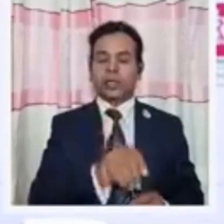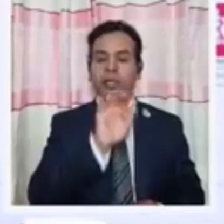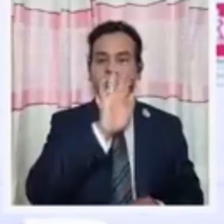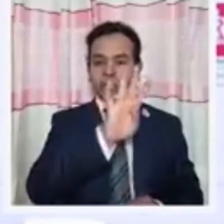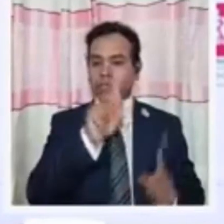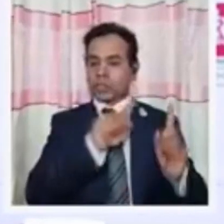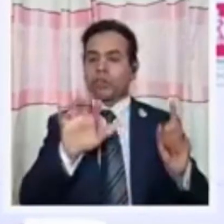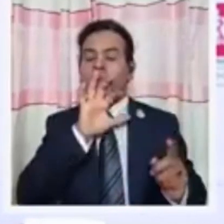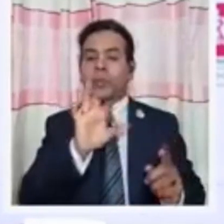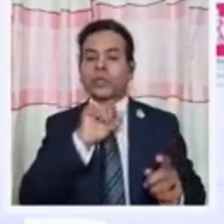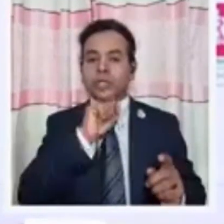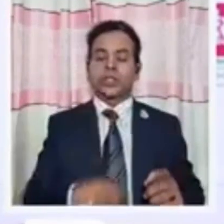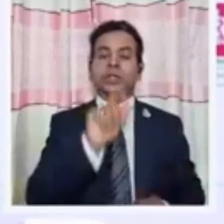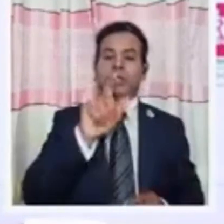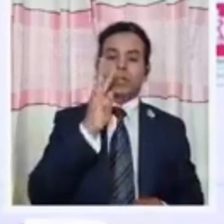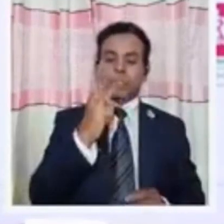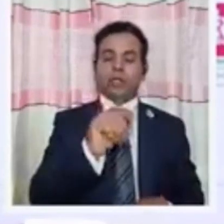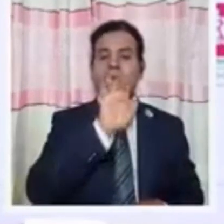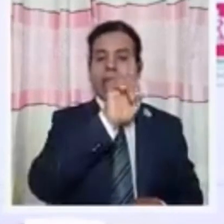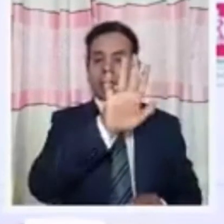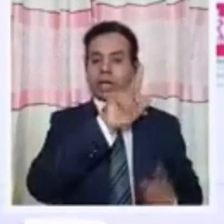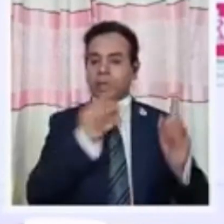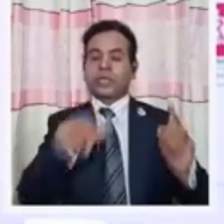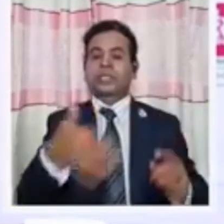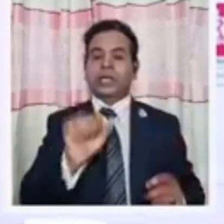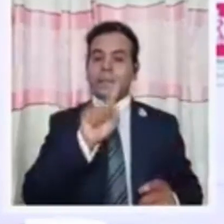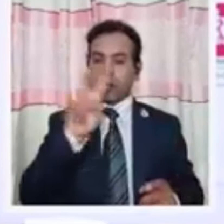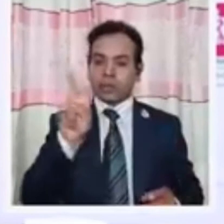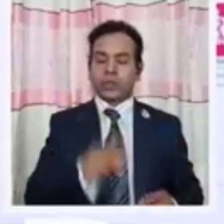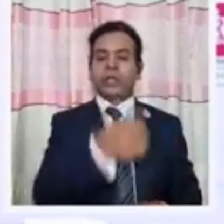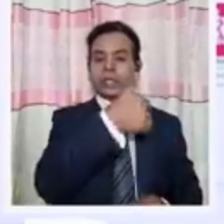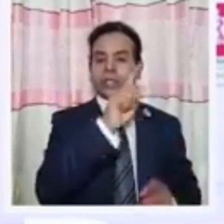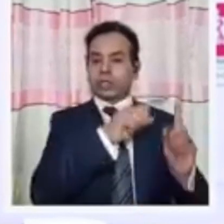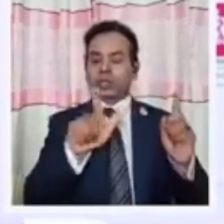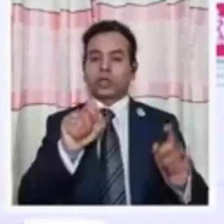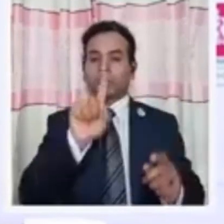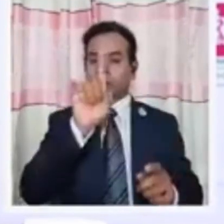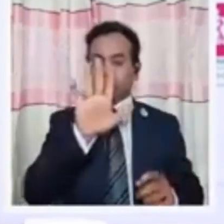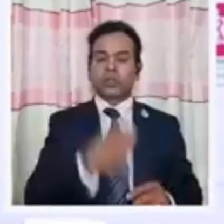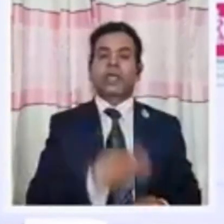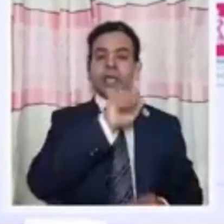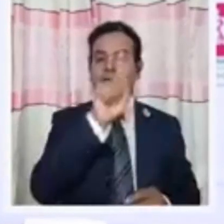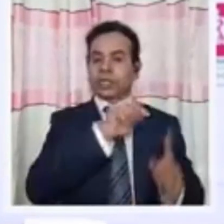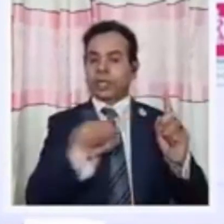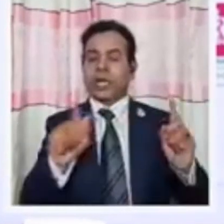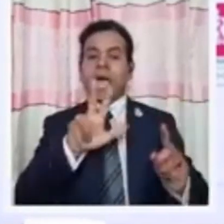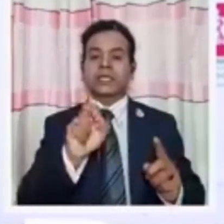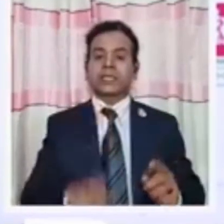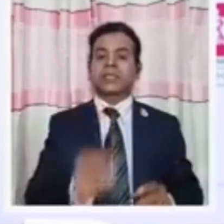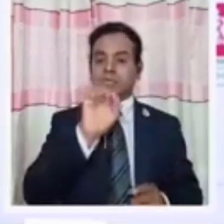একজন, 11-20 বছরের একজন, 31-40 দুইজন, 41-50 তিনজন, 51-60 12